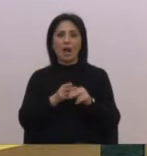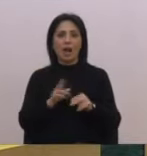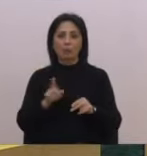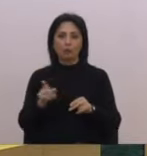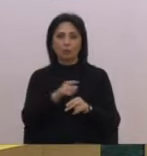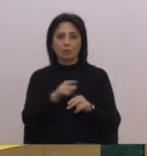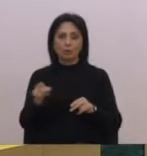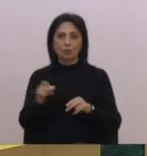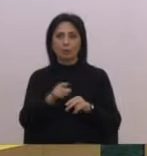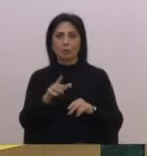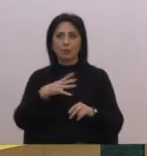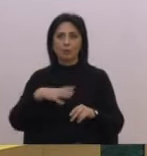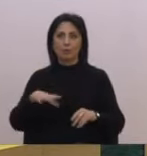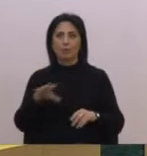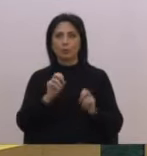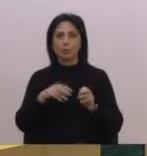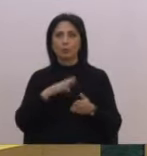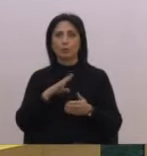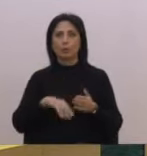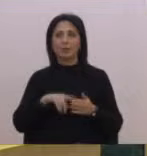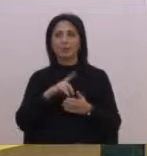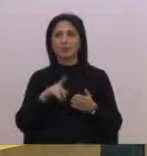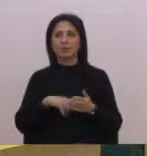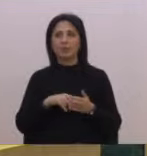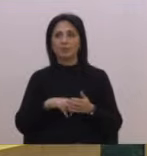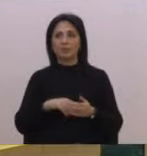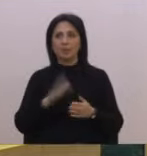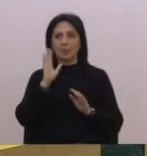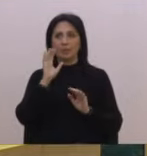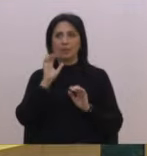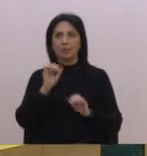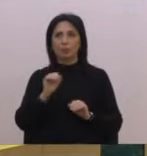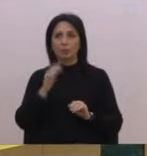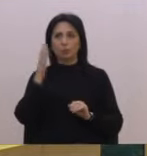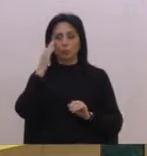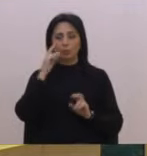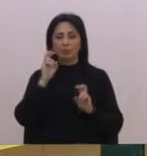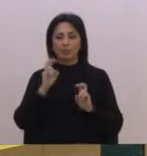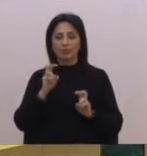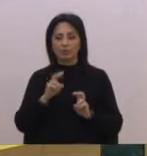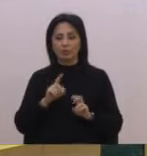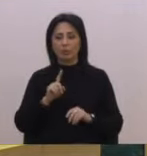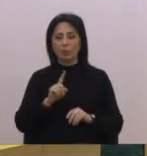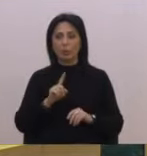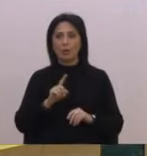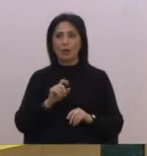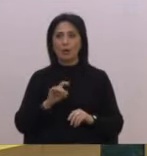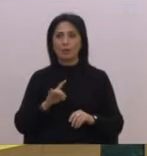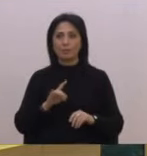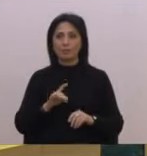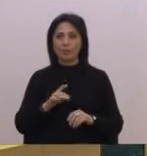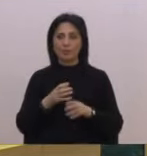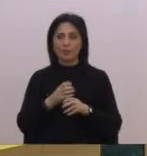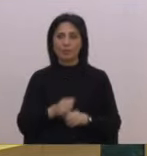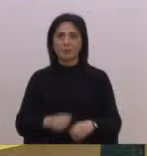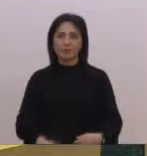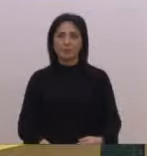ხელს ქვეყანაში უსაფრთხოების საკითხებს და თავდაცვის უნარიანობას ხომარ